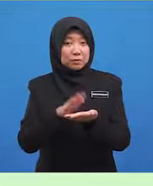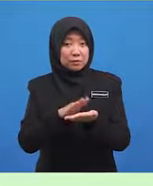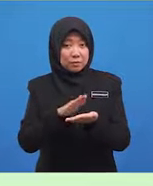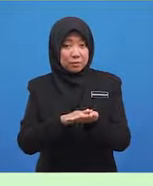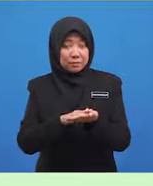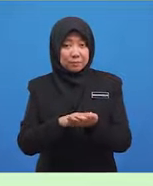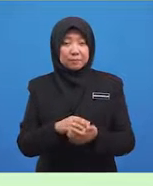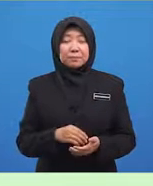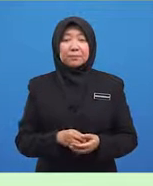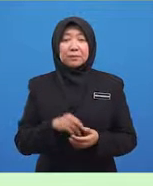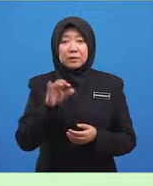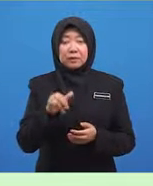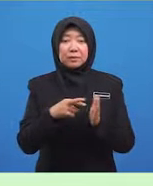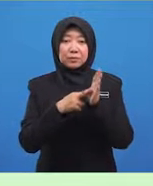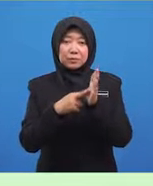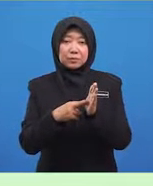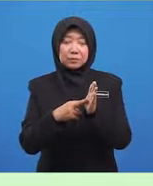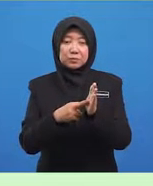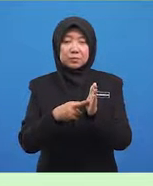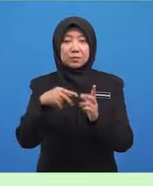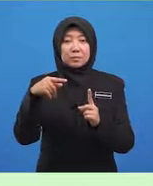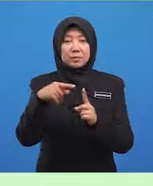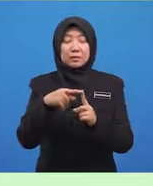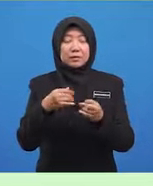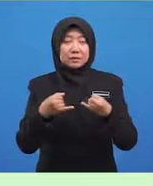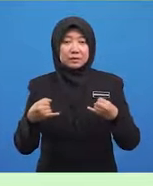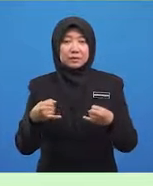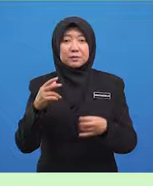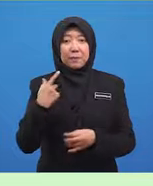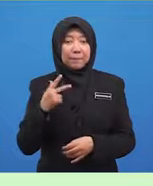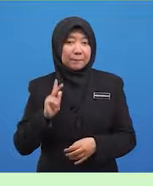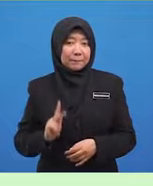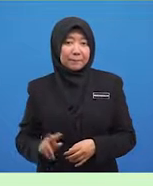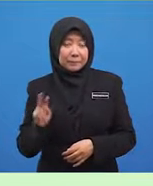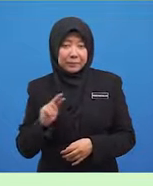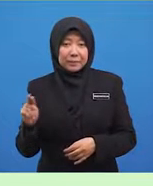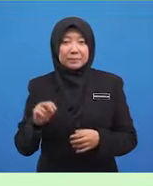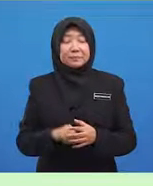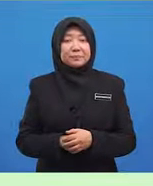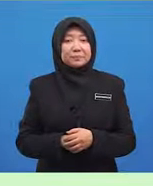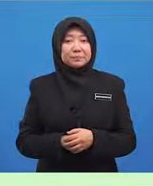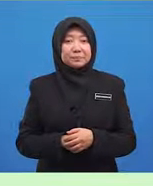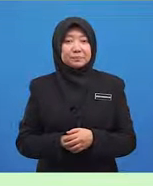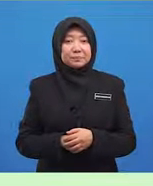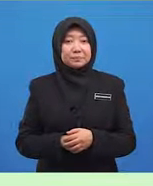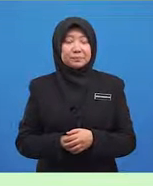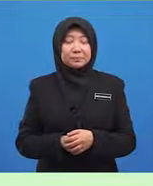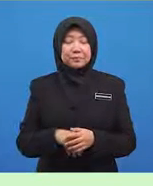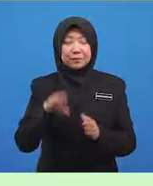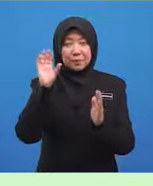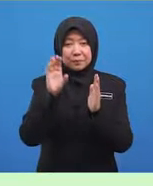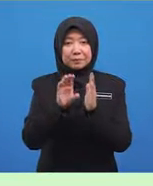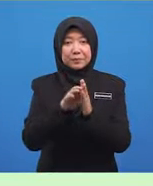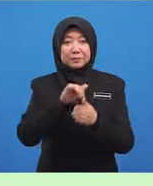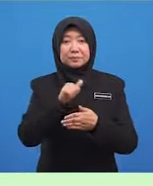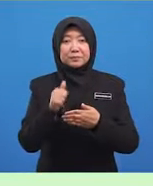sekolah yang merujuk kepada sejenis pakaian. gambar terakhir ialah gambar kasut